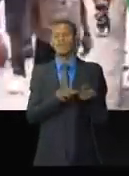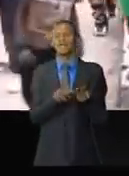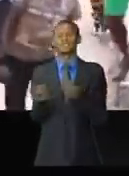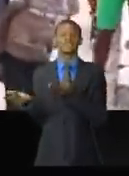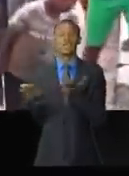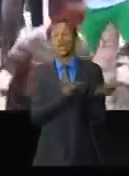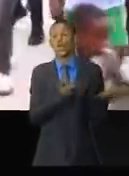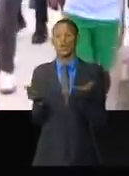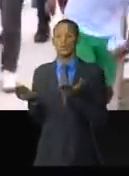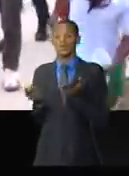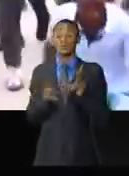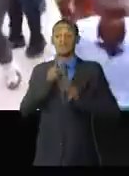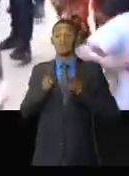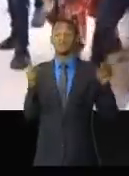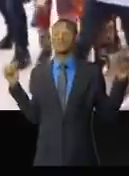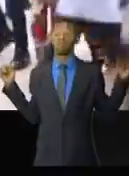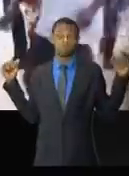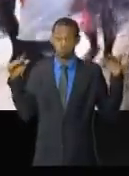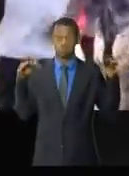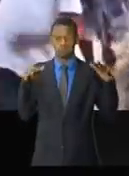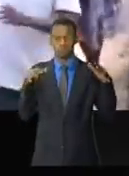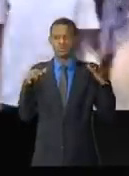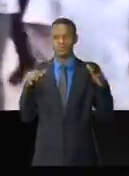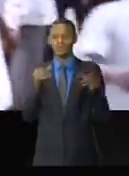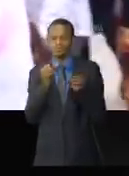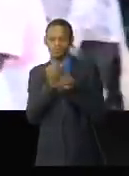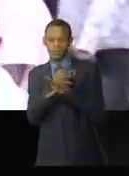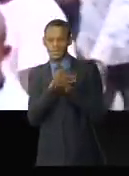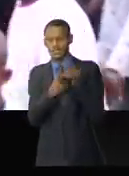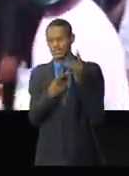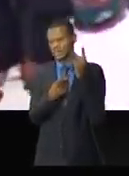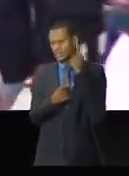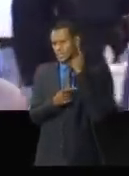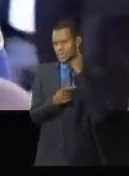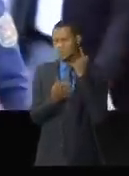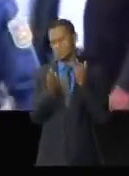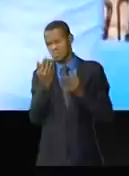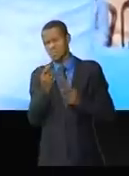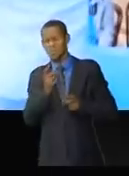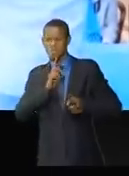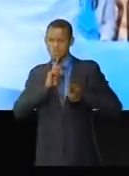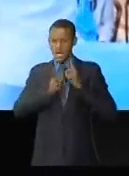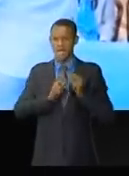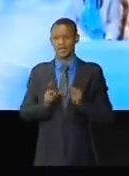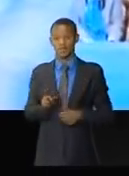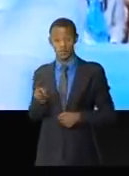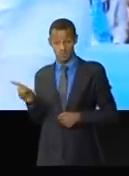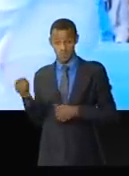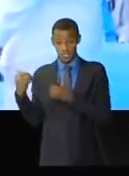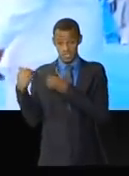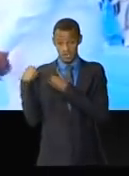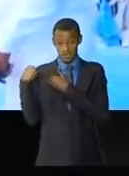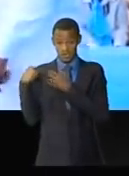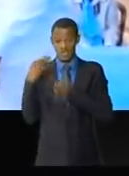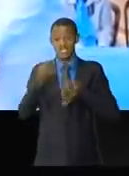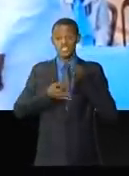humaine l'attend pour l'accueillir et l'écouter. Fils du terroir, le patron de la justice congolaise en appelle au changement de mentalité